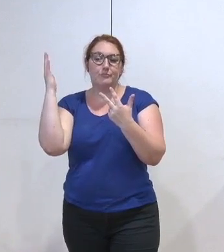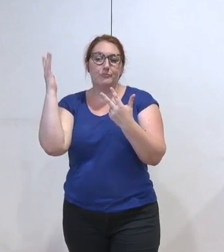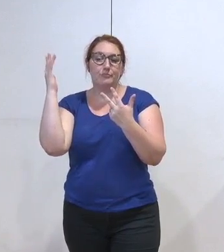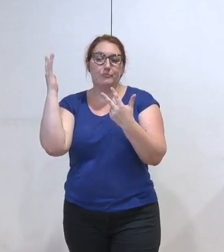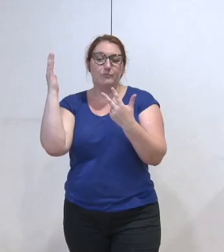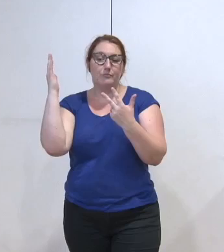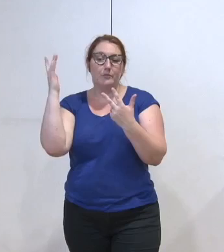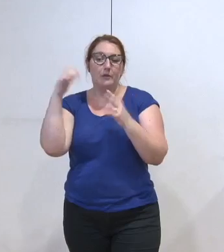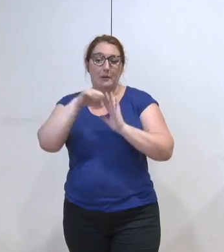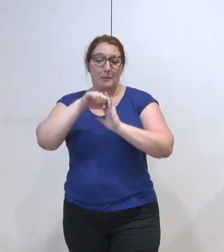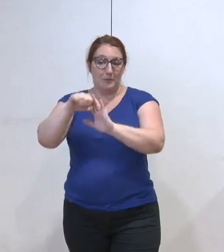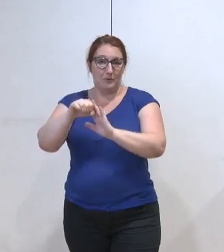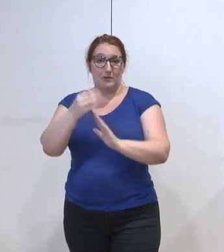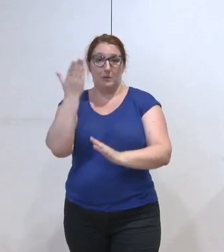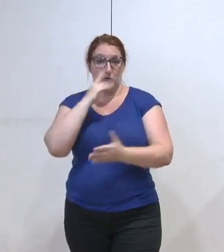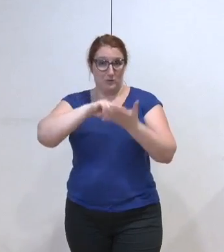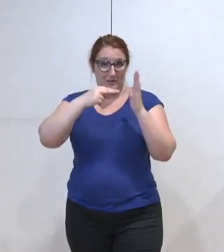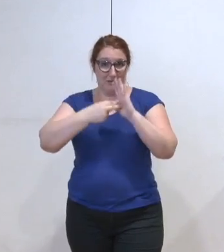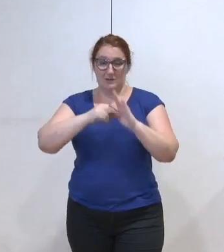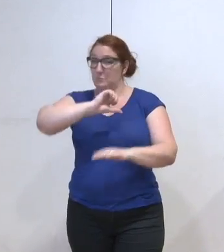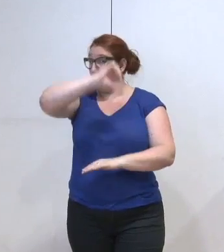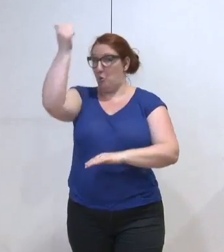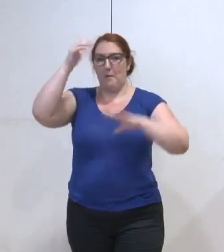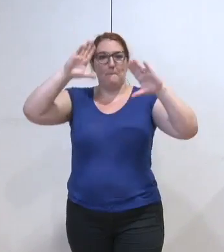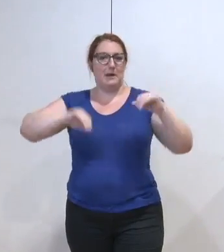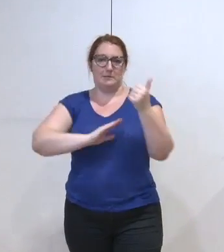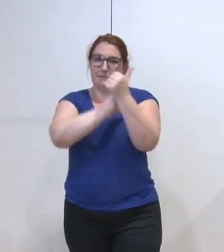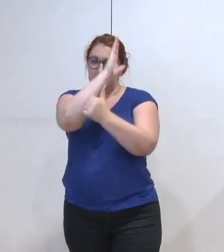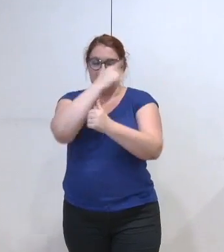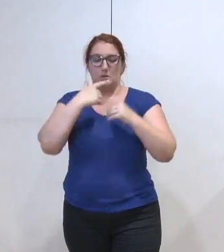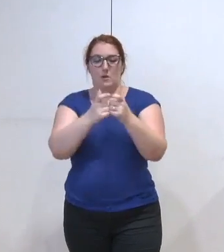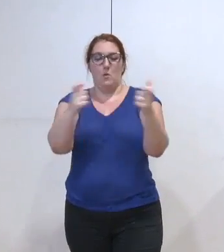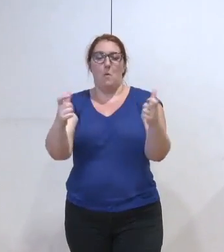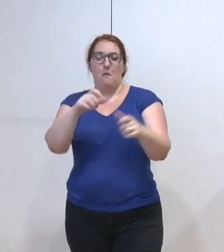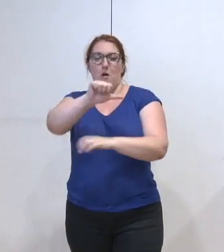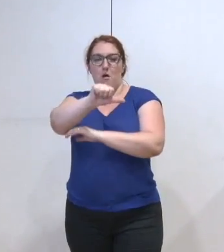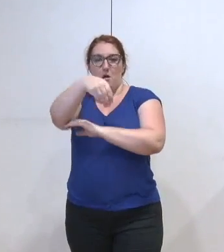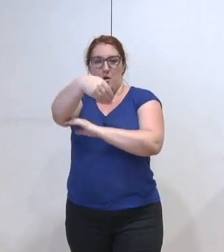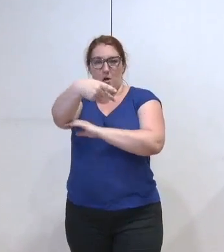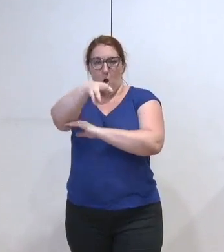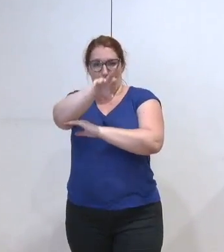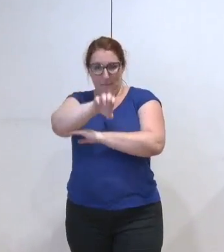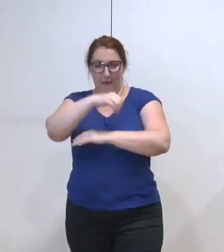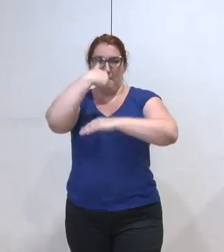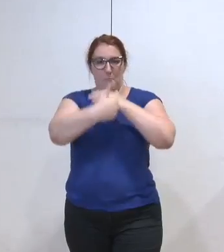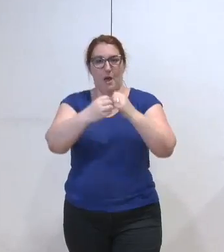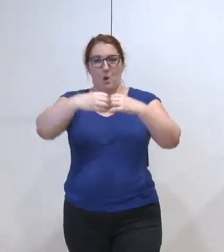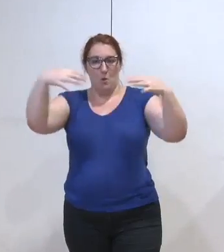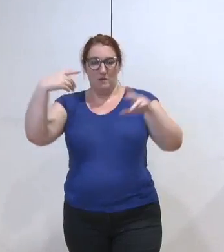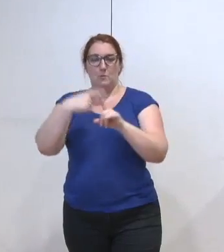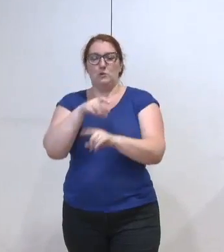dans les priorités besoins techniques sont arrivés en première position donc les groupes scolaires en paire pain levé élisé